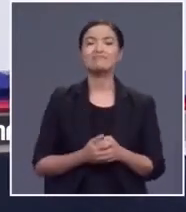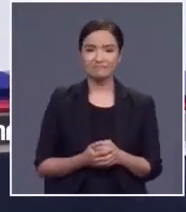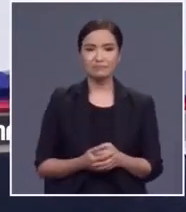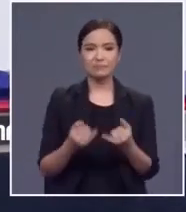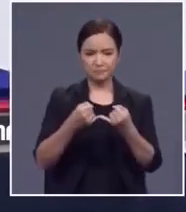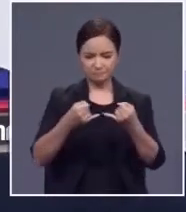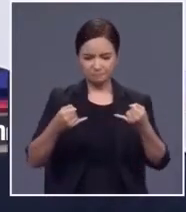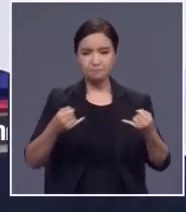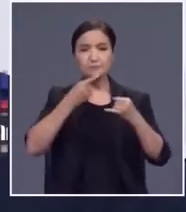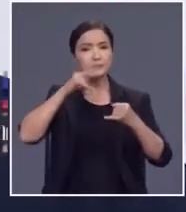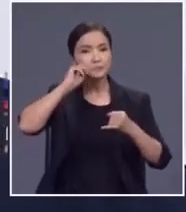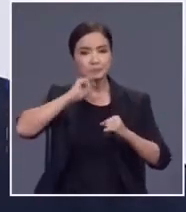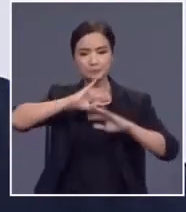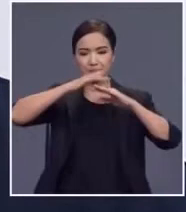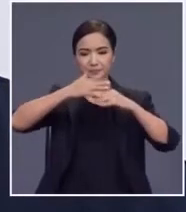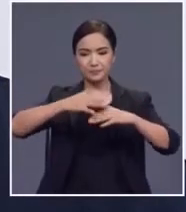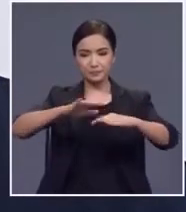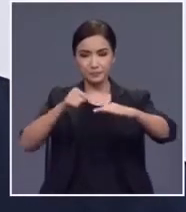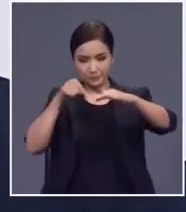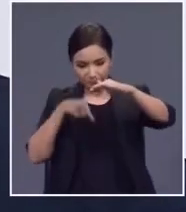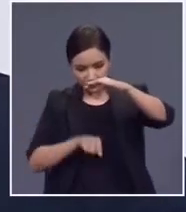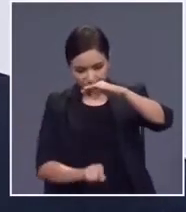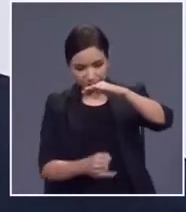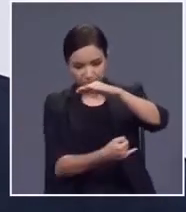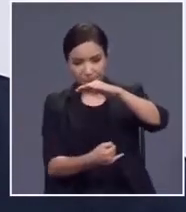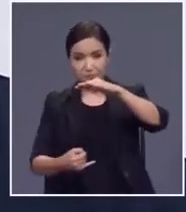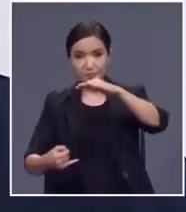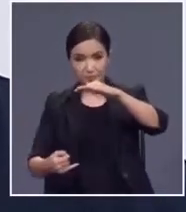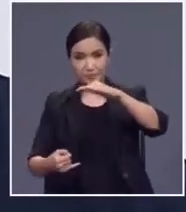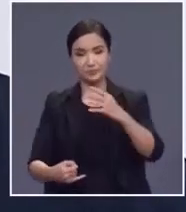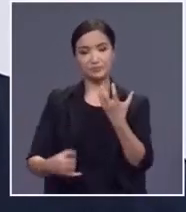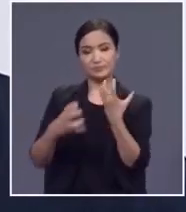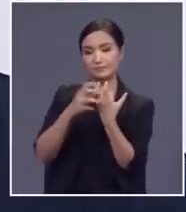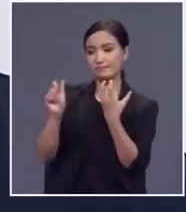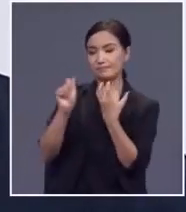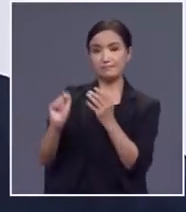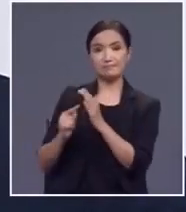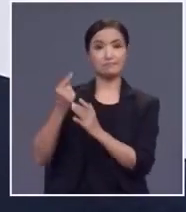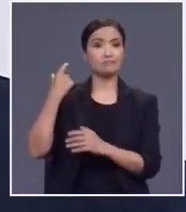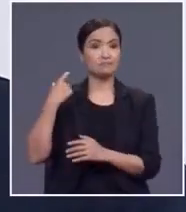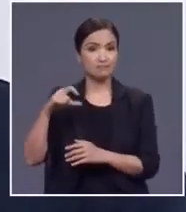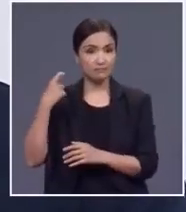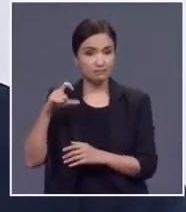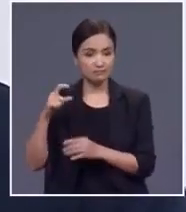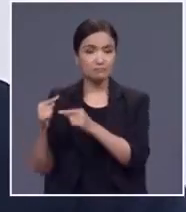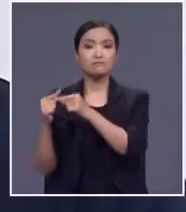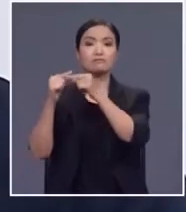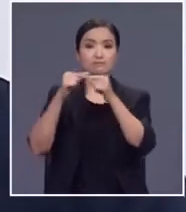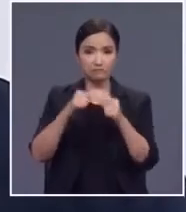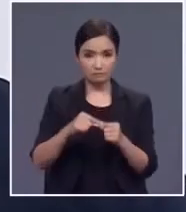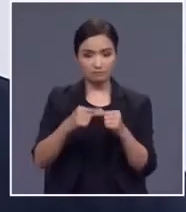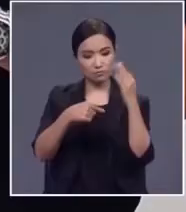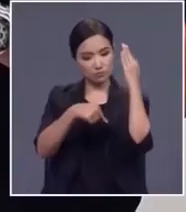ใต้น้ำแล้วก็เชื่อมโยงนะฮะจากเอเชียก็คือเริ่มจากฮ่องกงนะผ่านมาที่สงขลา